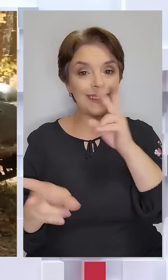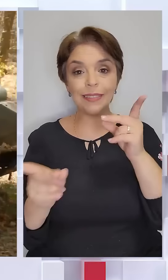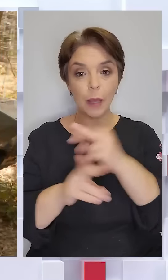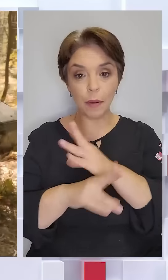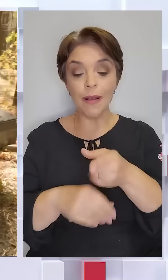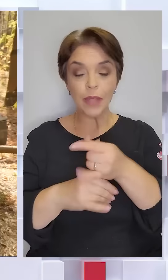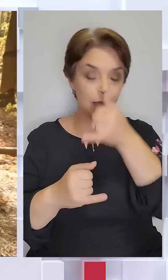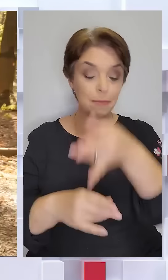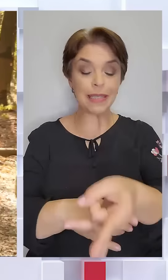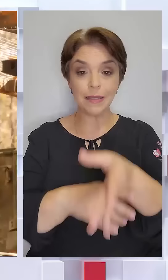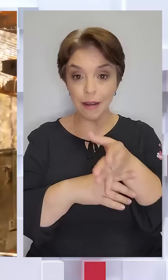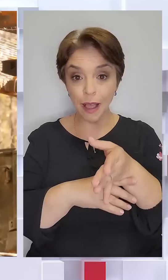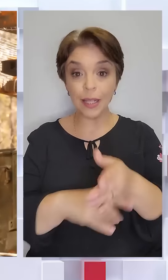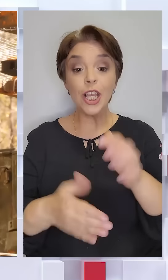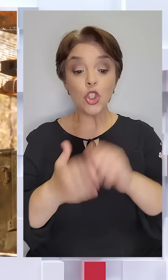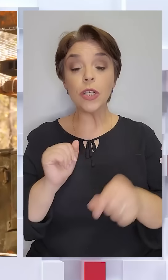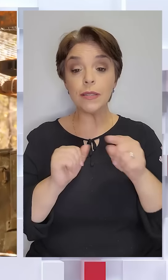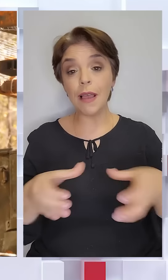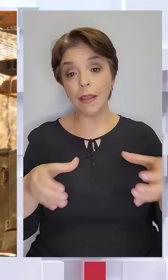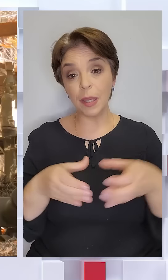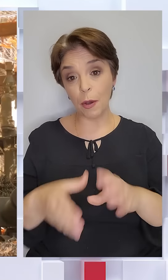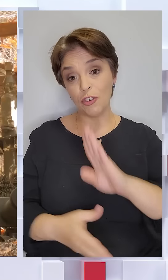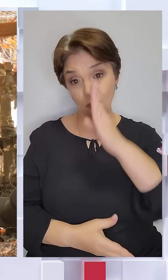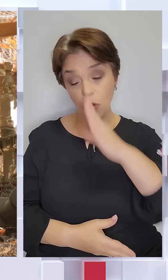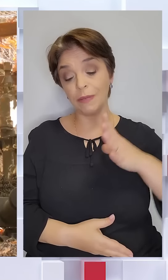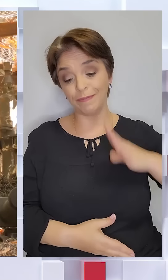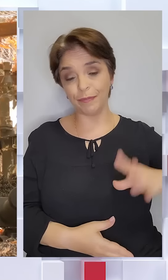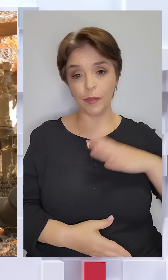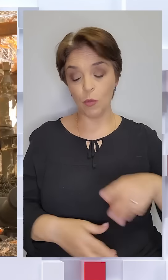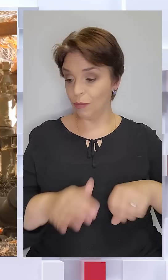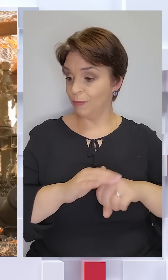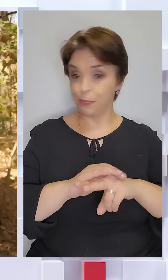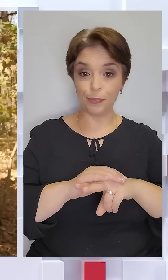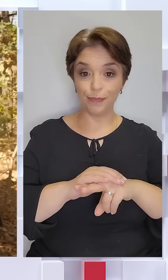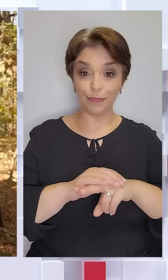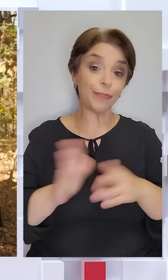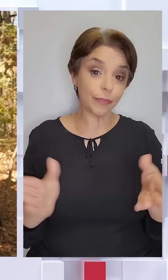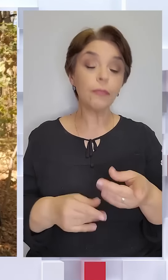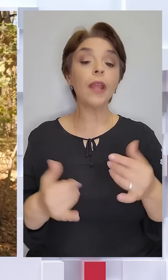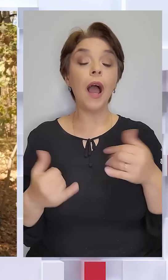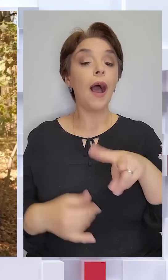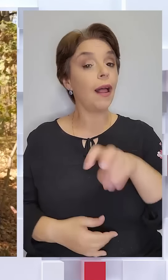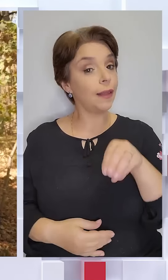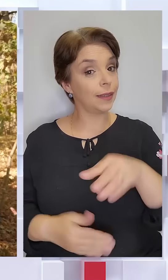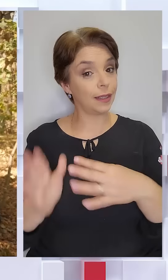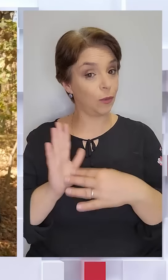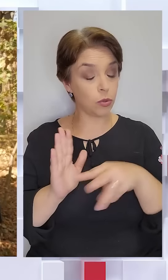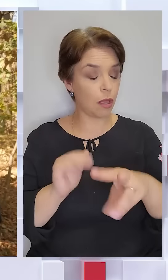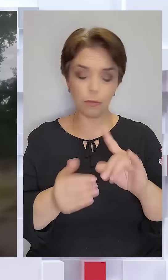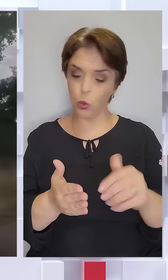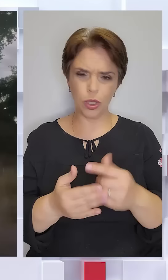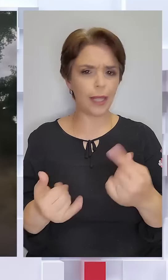неправильно, танк не зміг стріляти, і через це екіпаж противника змушений був накивати п'ятами. Але Т-90М не